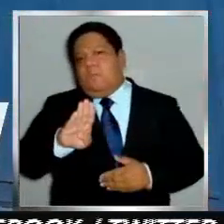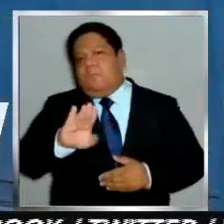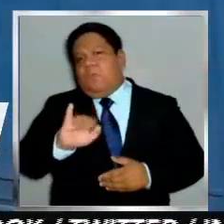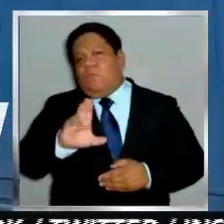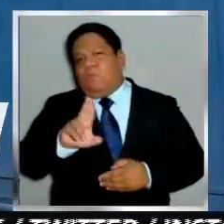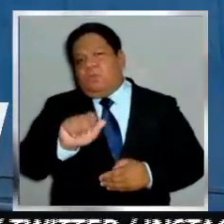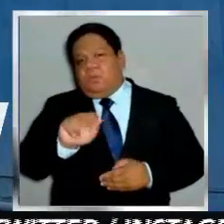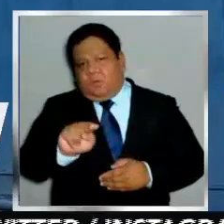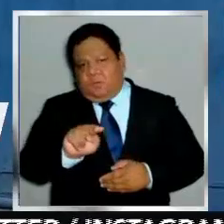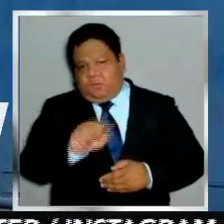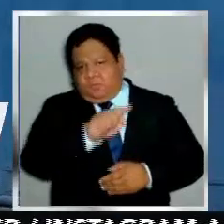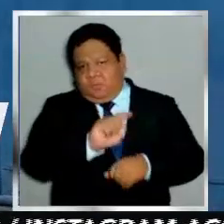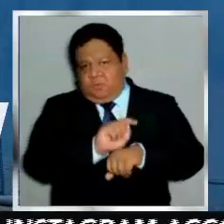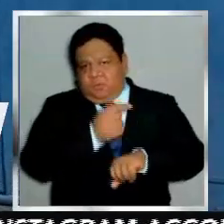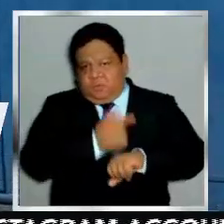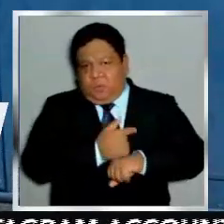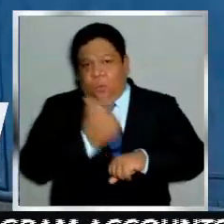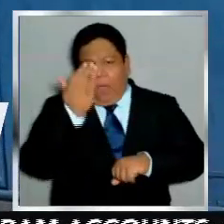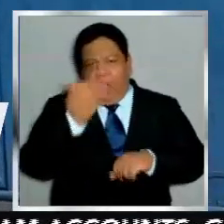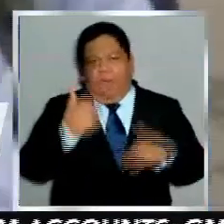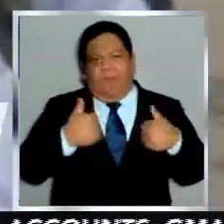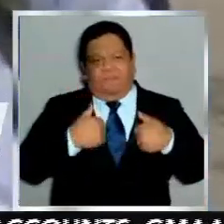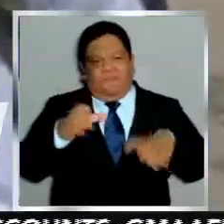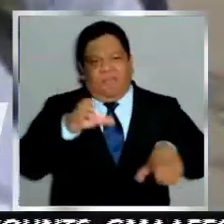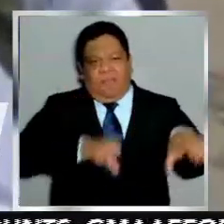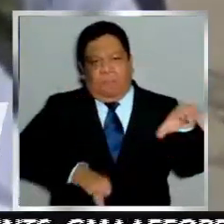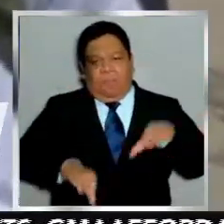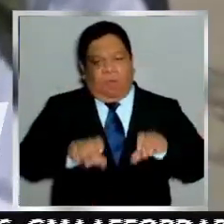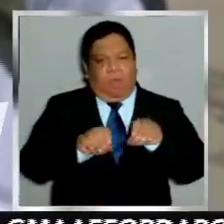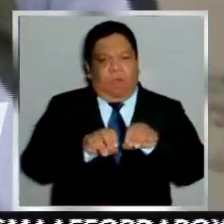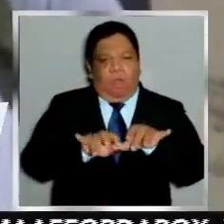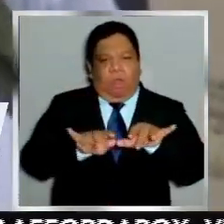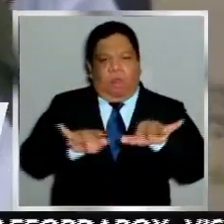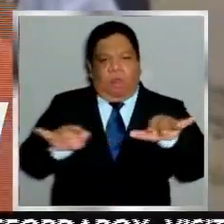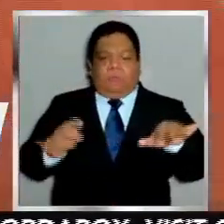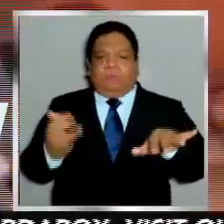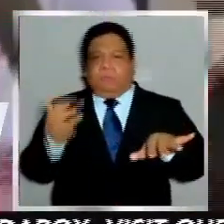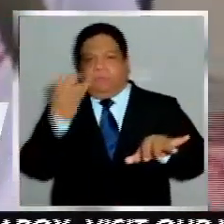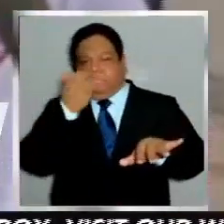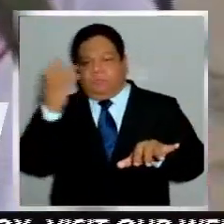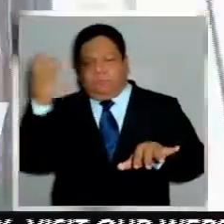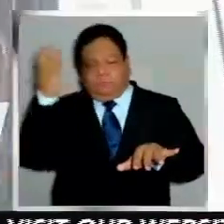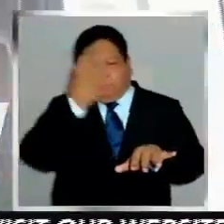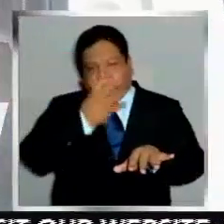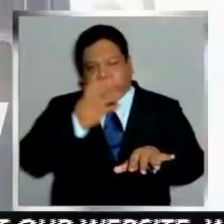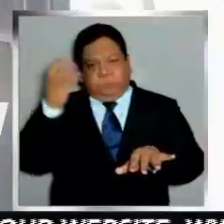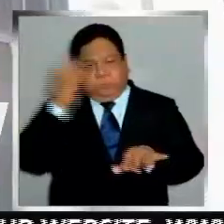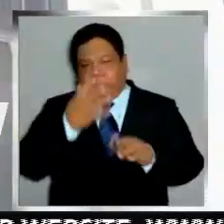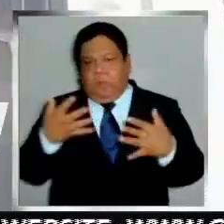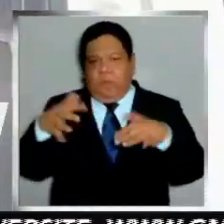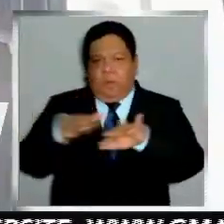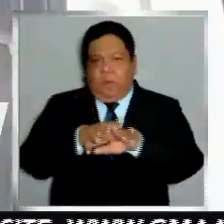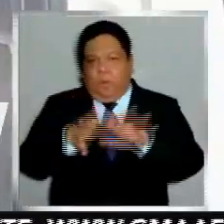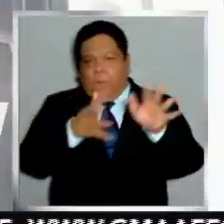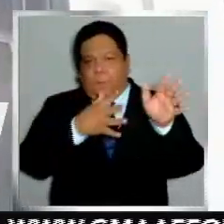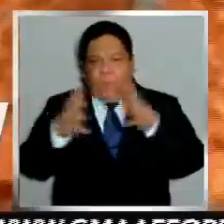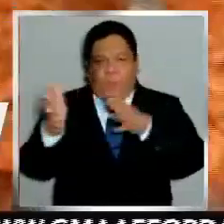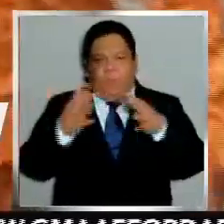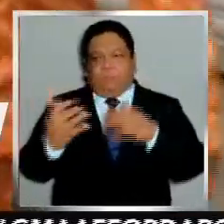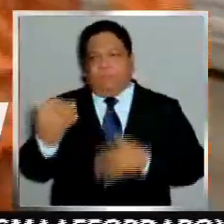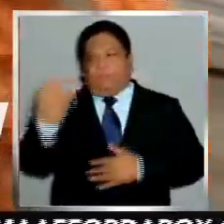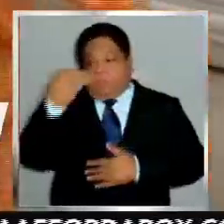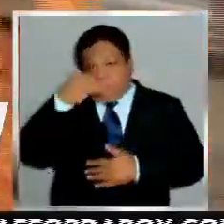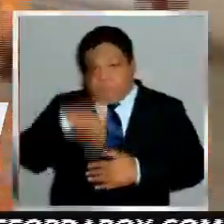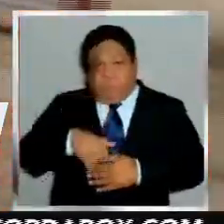May tumagas daw kasing kemikal mula sa planta. Mabilis itong umalingasaw at humalo sa hangin at nalanghap di lang ng mga trabahador